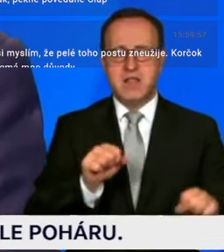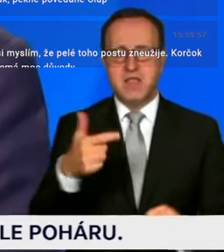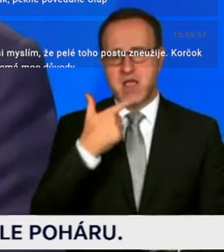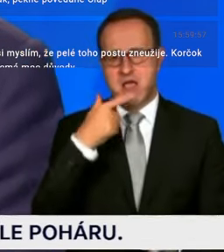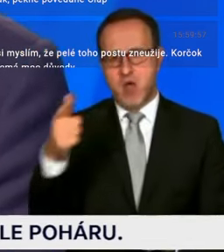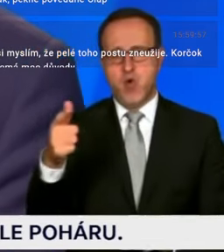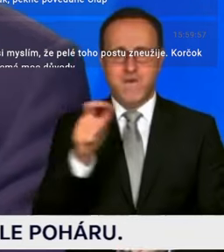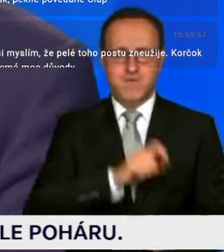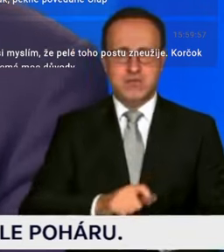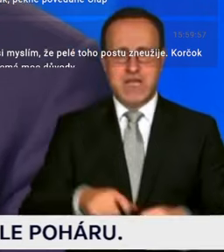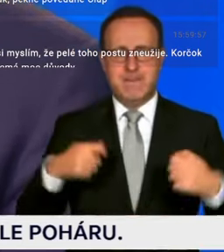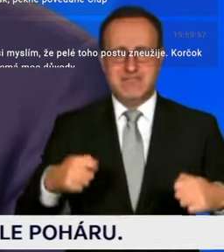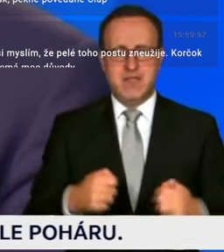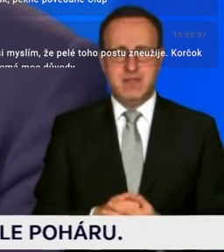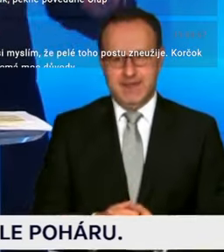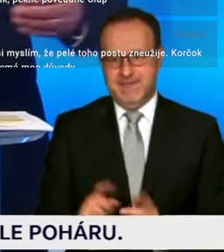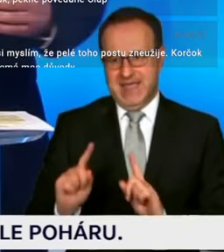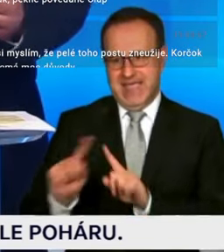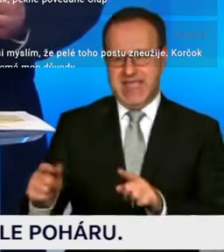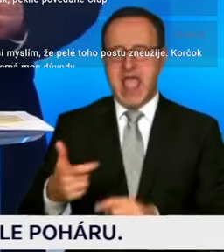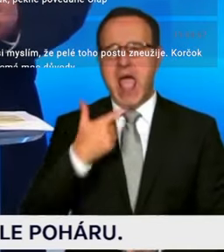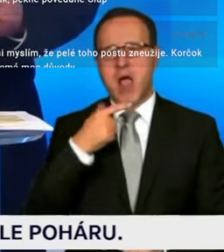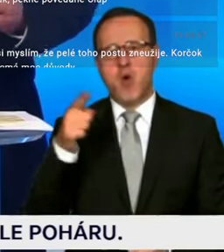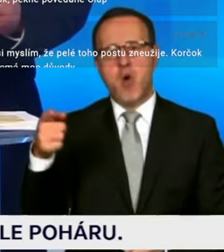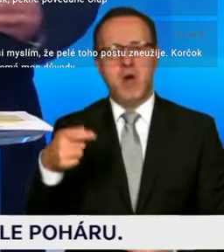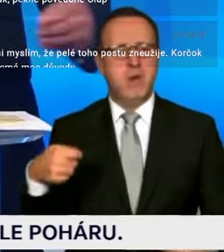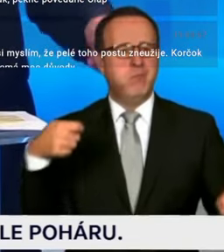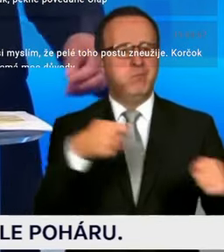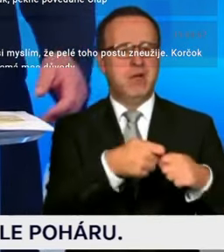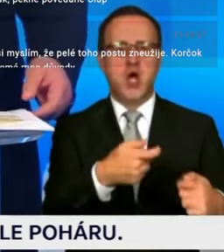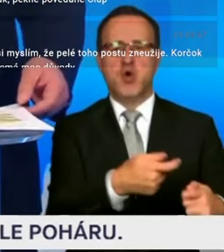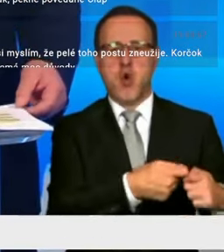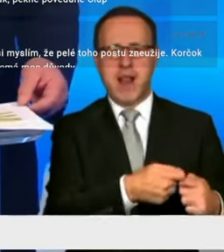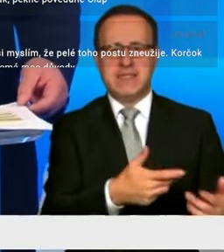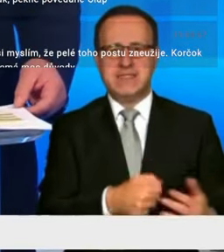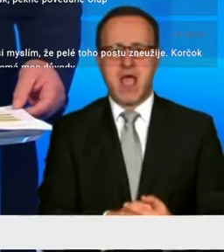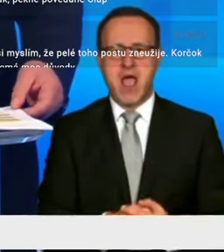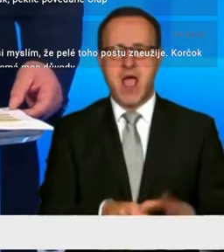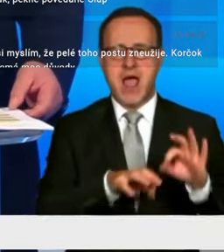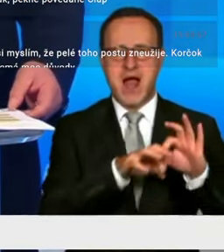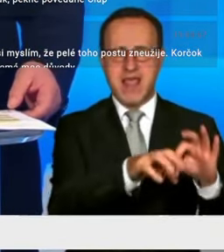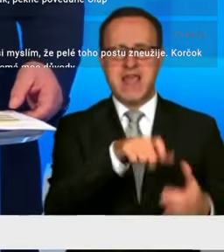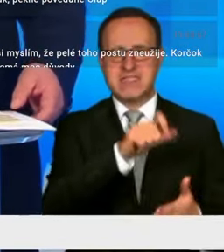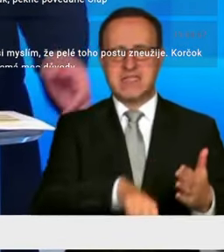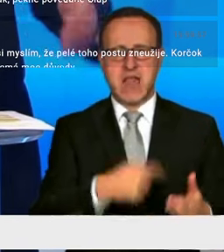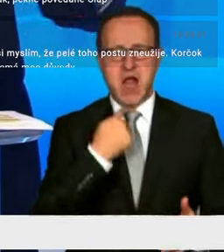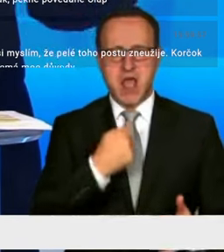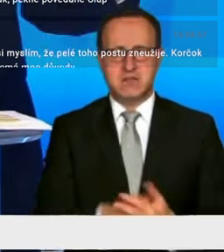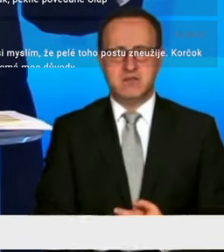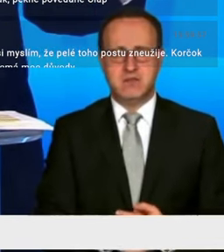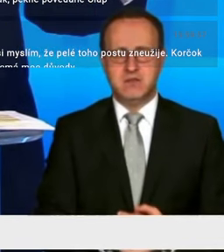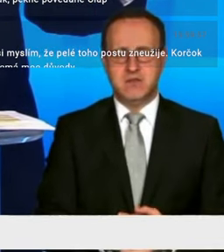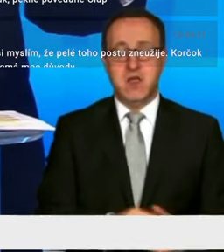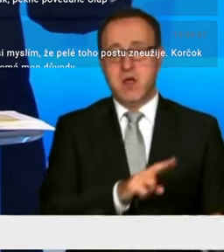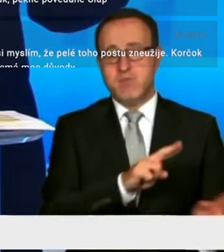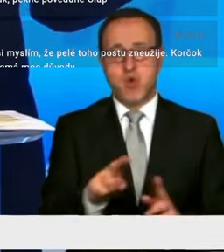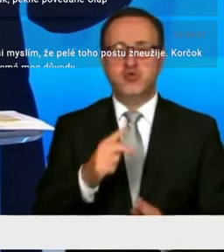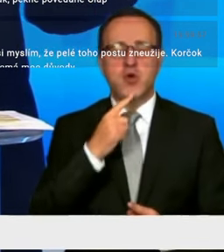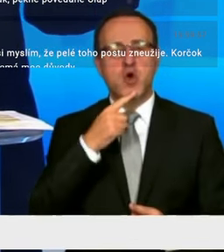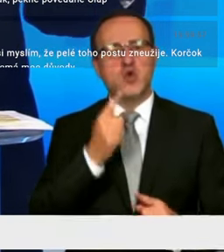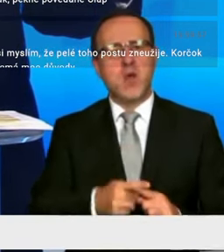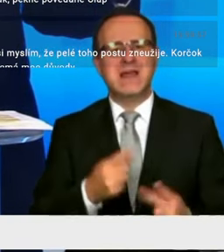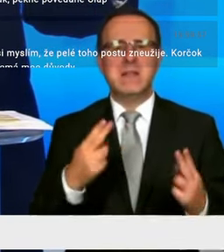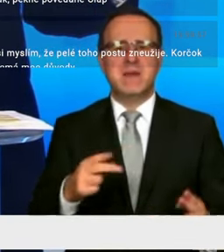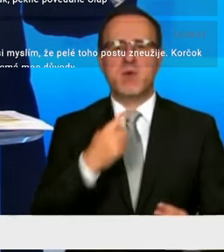predsa je to iné ak ste súčasťou koalície a líder koaličnej eh strany hlas eh možno by som povedal konkrétny prípad napríklad